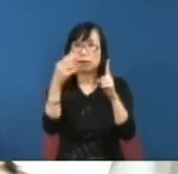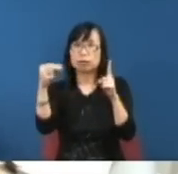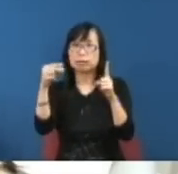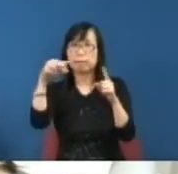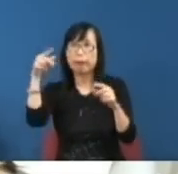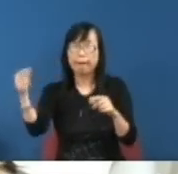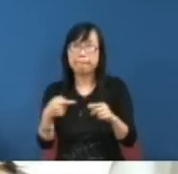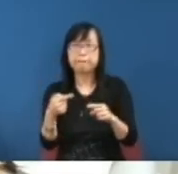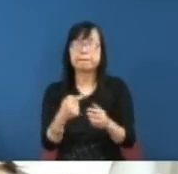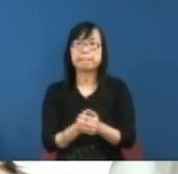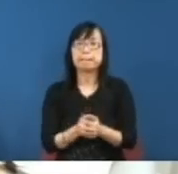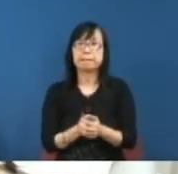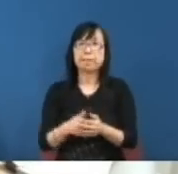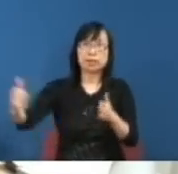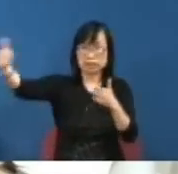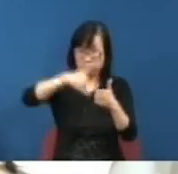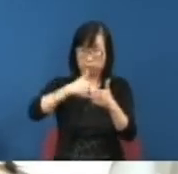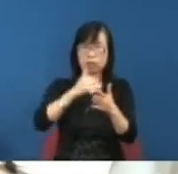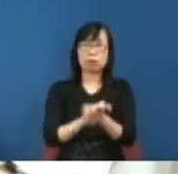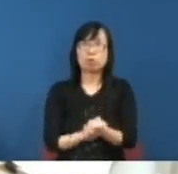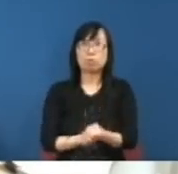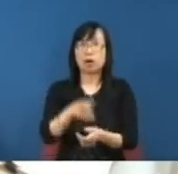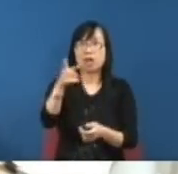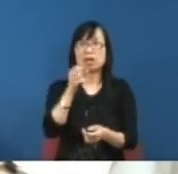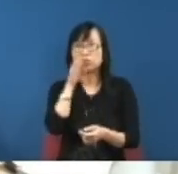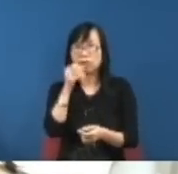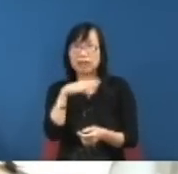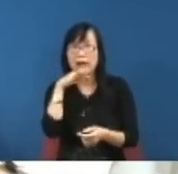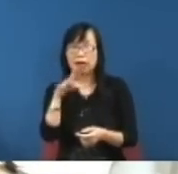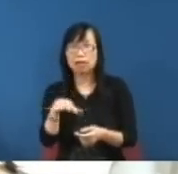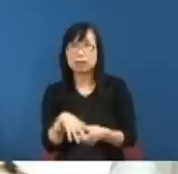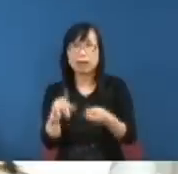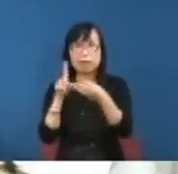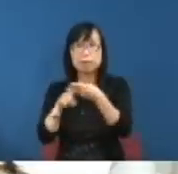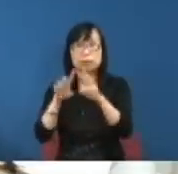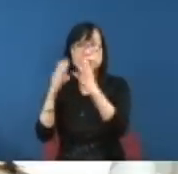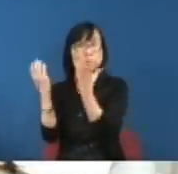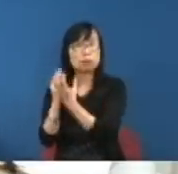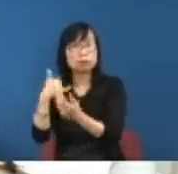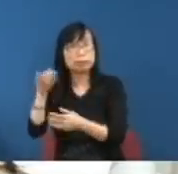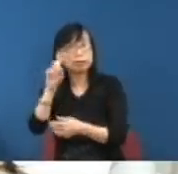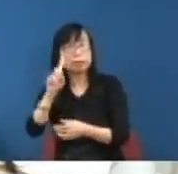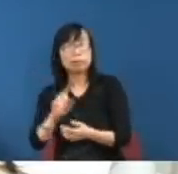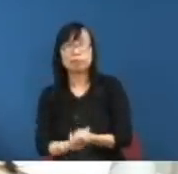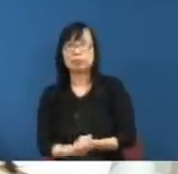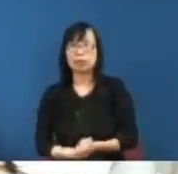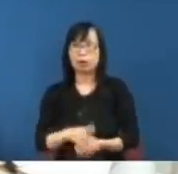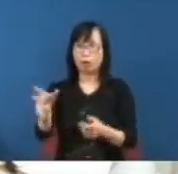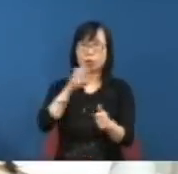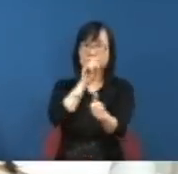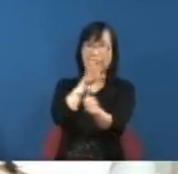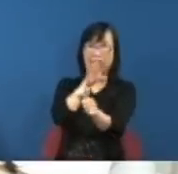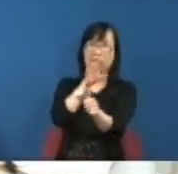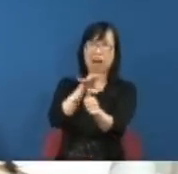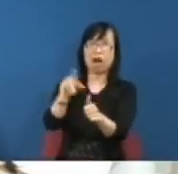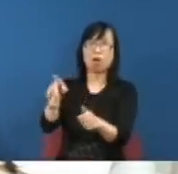一六七萬嘅人入嚟啊！咁我哋當時就話佢為你吹水喎。今日民主黨去咗邊咧？今日點解好似譴責我